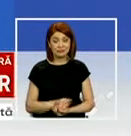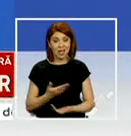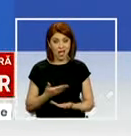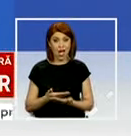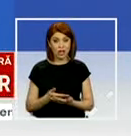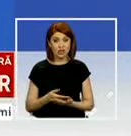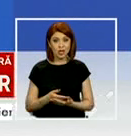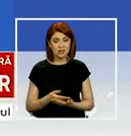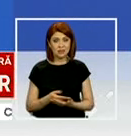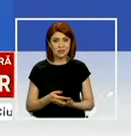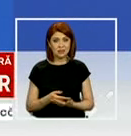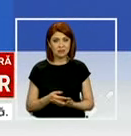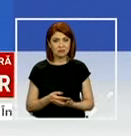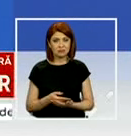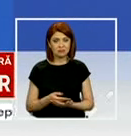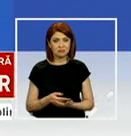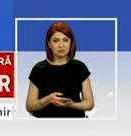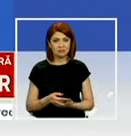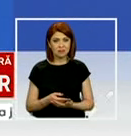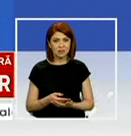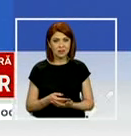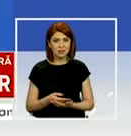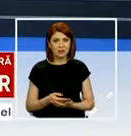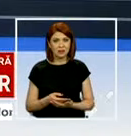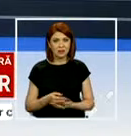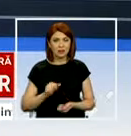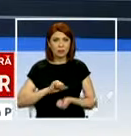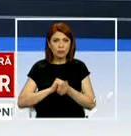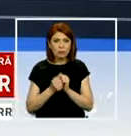Acest angajament spaniol